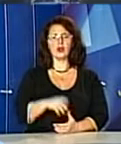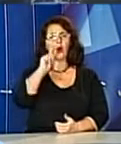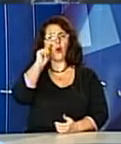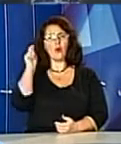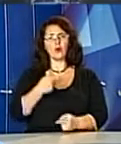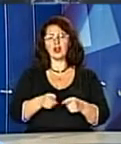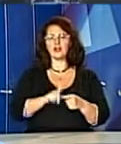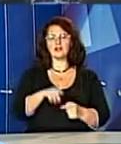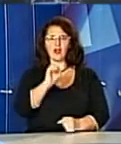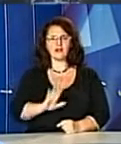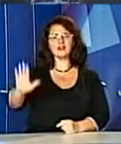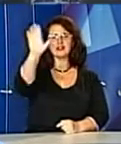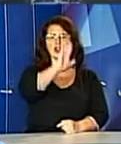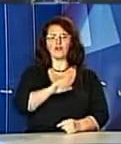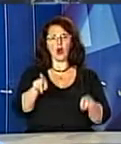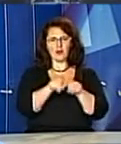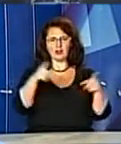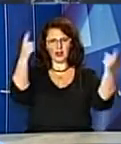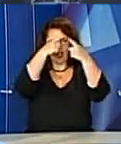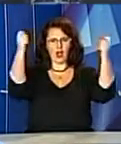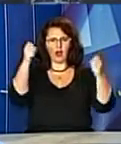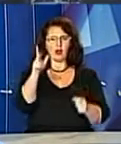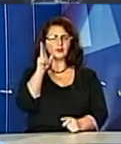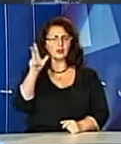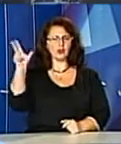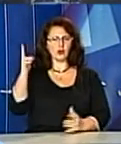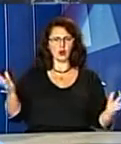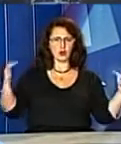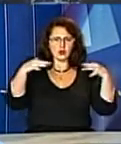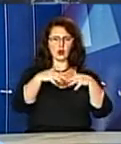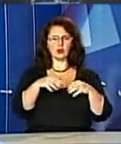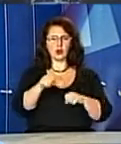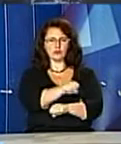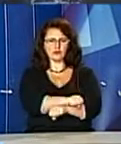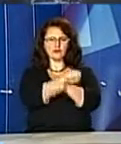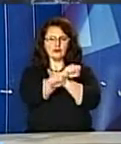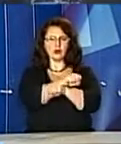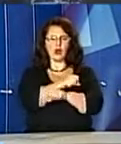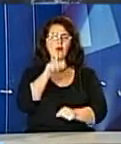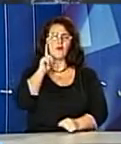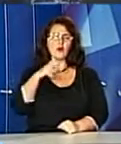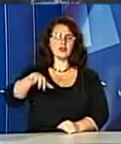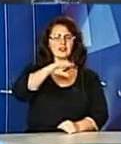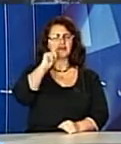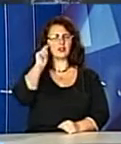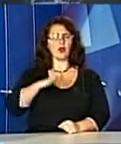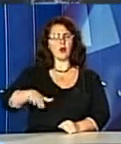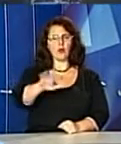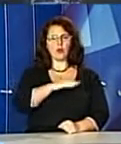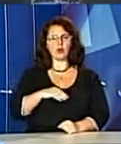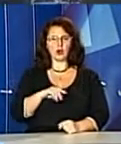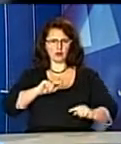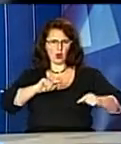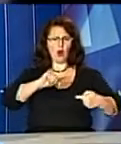Україна – це Європа. Саме таке гасло 3 роки тому згуртувало на Євромайданах молоді всієї України. Обурення у